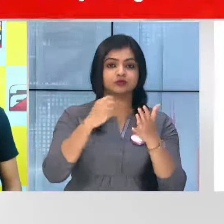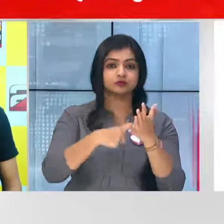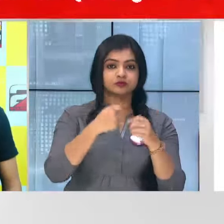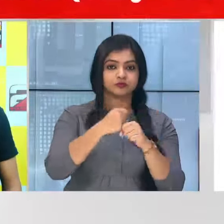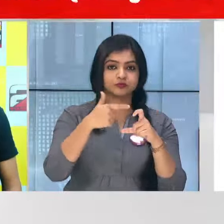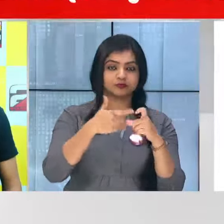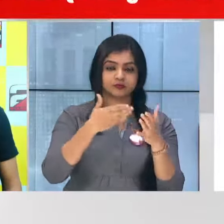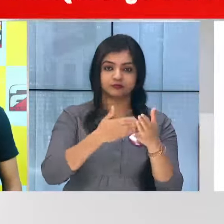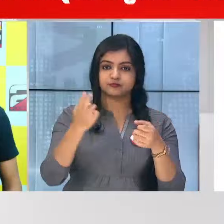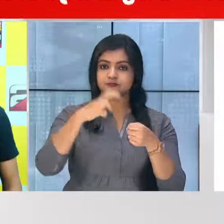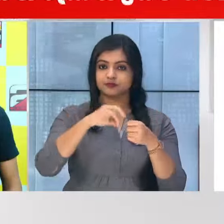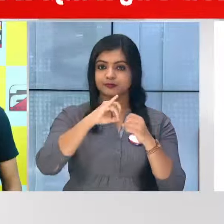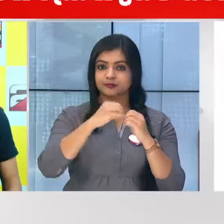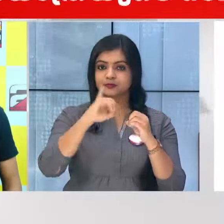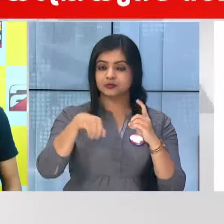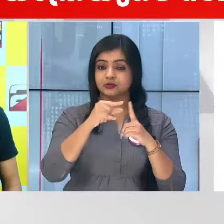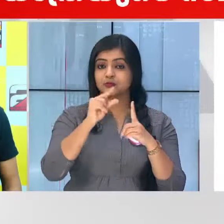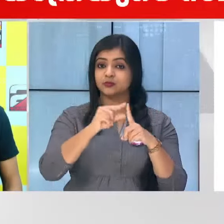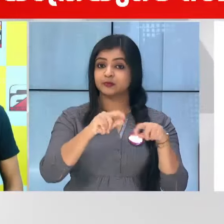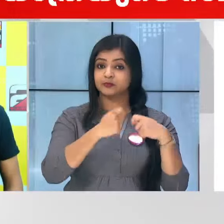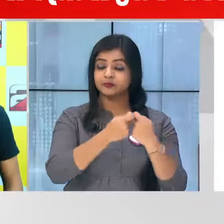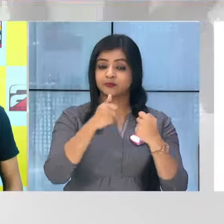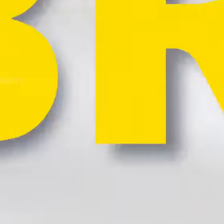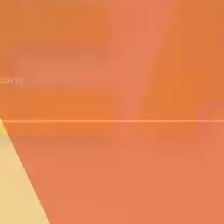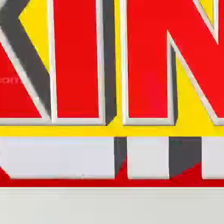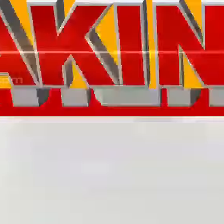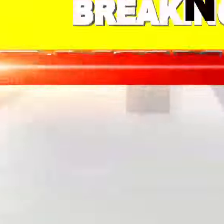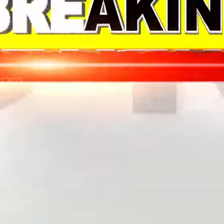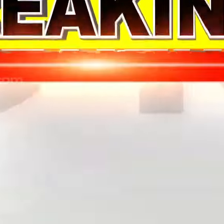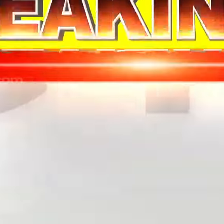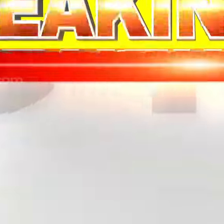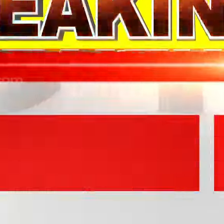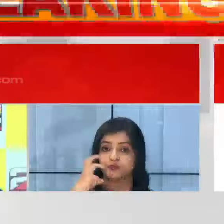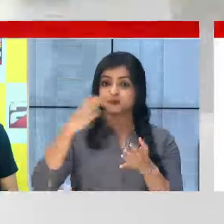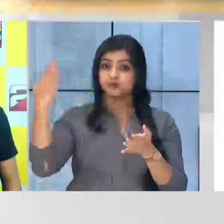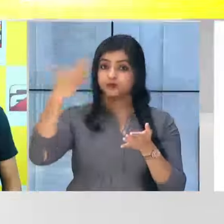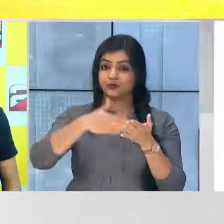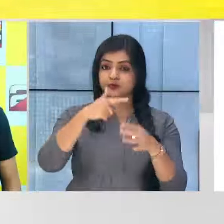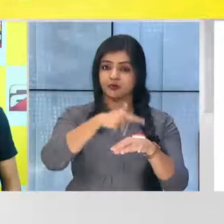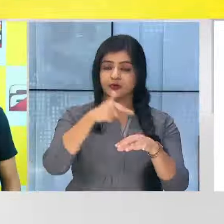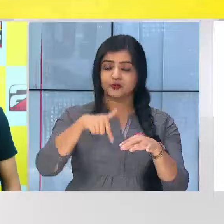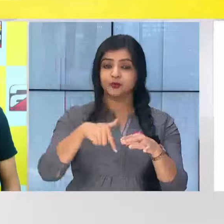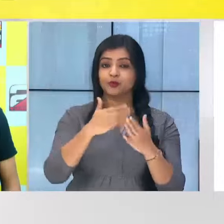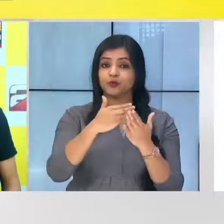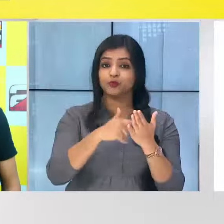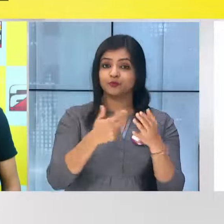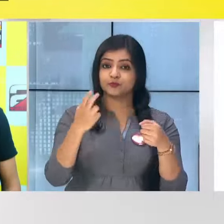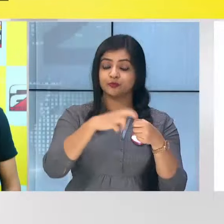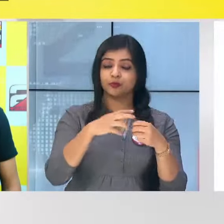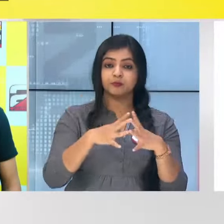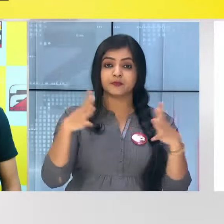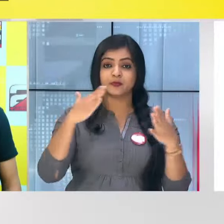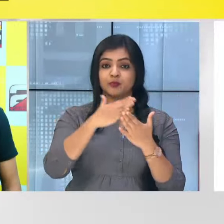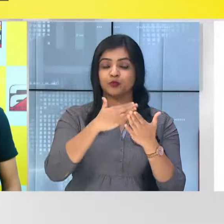അദ്ദേഹത്തിന്റെ പാർട്ടി ബിജെപിയിൽ ലയിക്കുന്നു എന്നുള്ളത് ബിജെപി വലിയ പരിപാടിയാക്കി മാറ്റാനാണ് ഉദ്ദേശിക്കുന്നത് സാധാരണ ഒരു ലയന